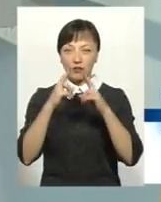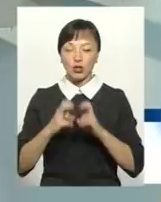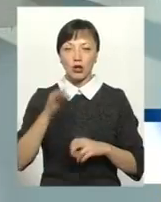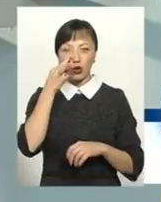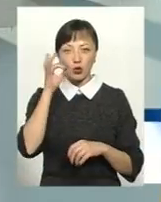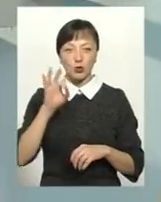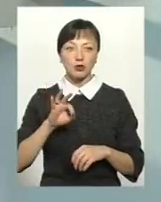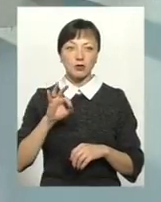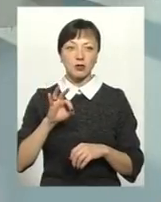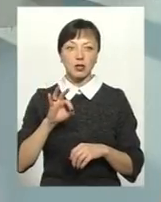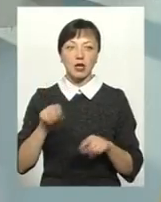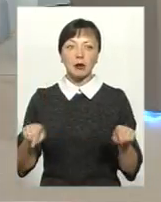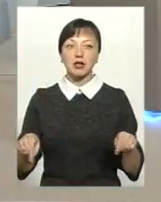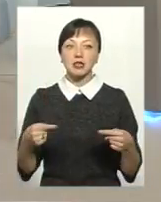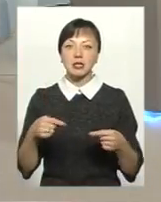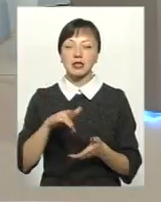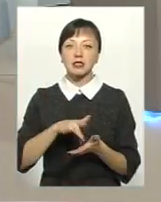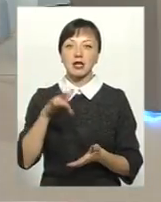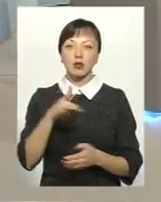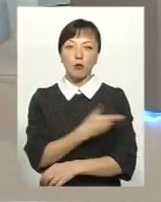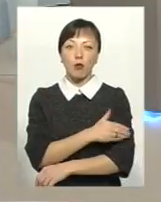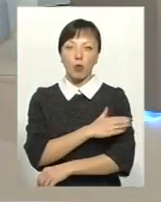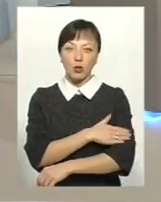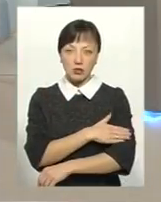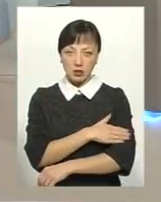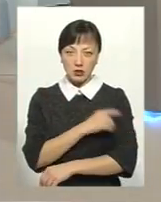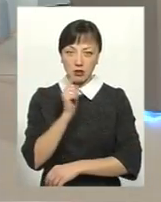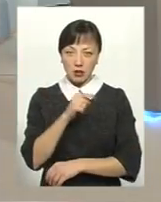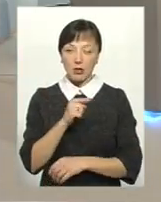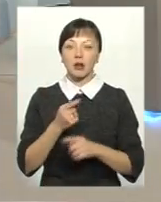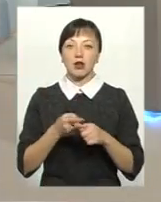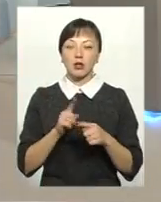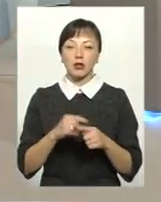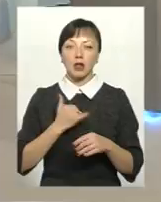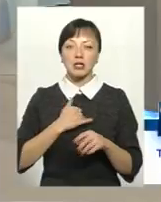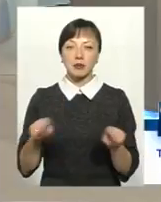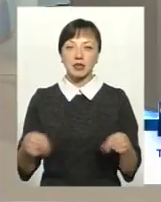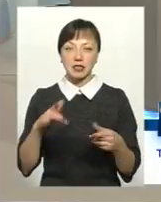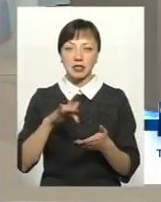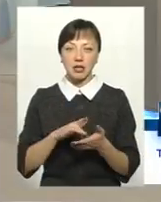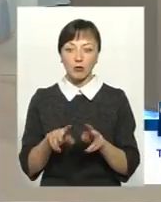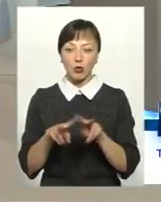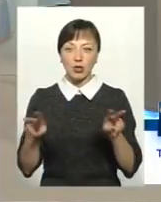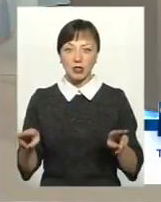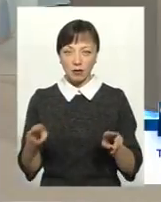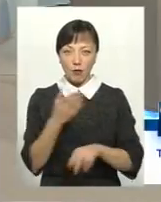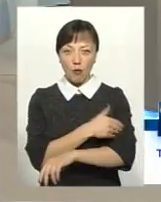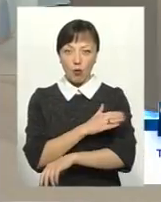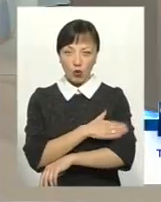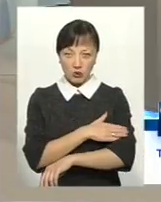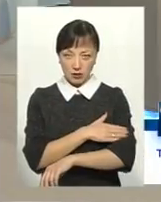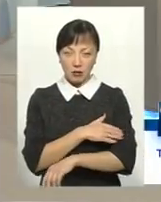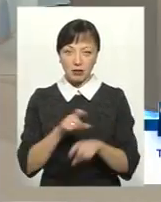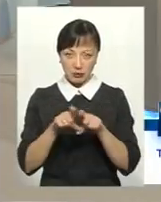досвід реабілітаційних центрів польських МОНАР, тому що у нас реабілітаційний центр, він по типу МОНАРів польських,